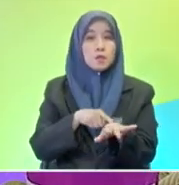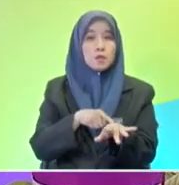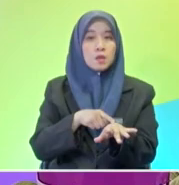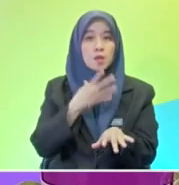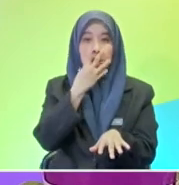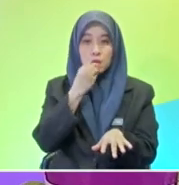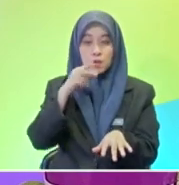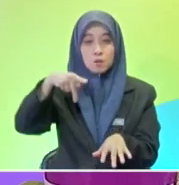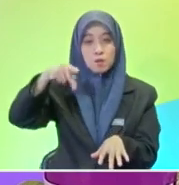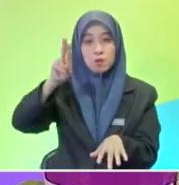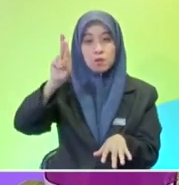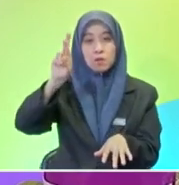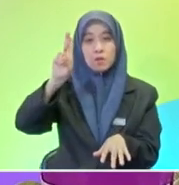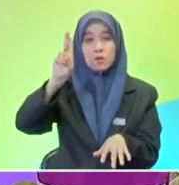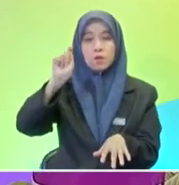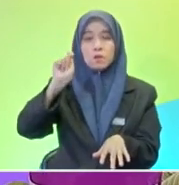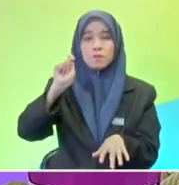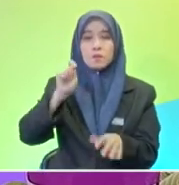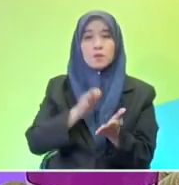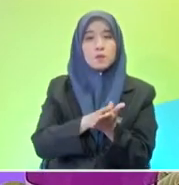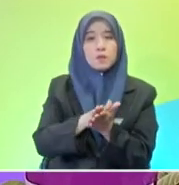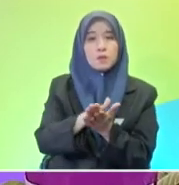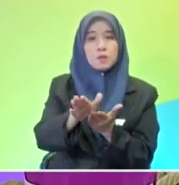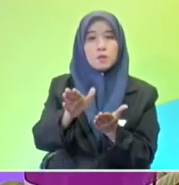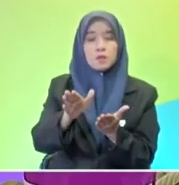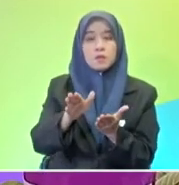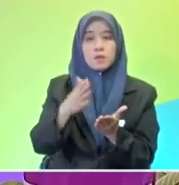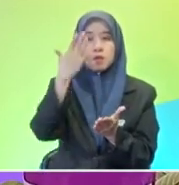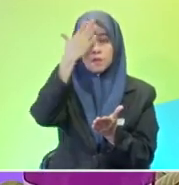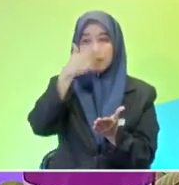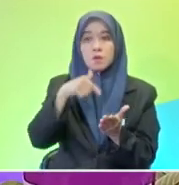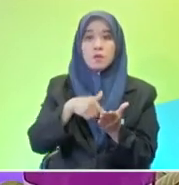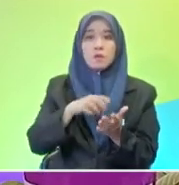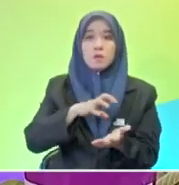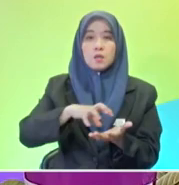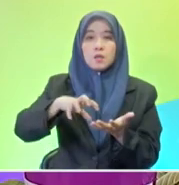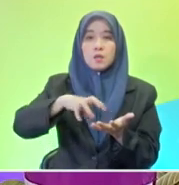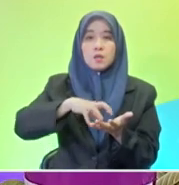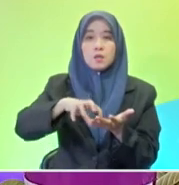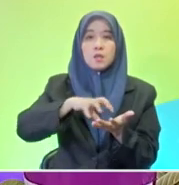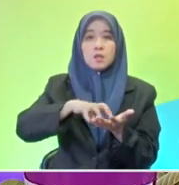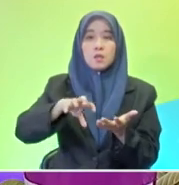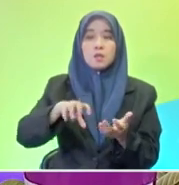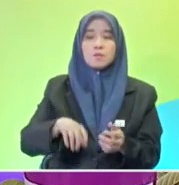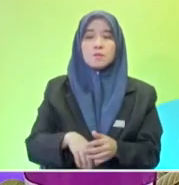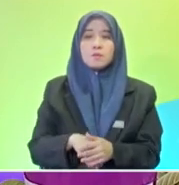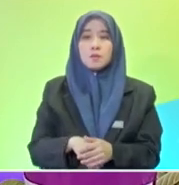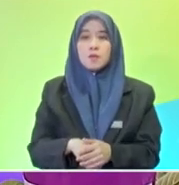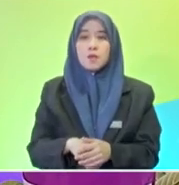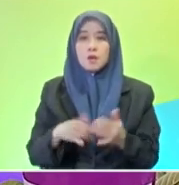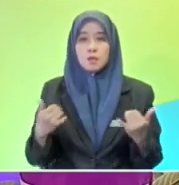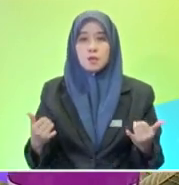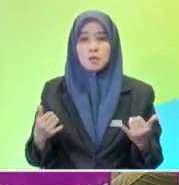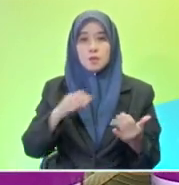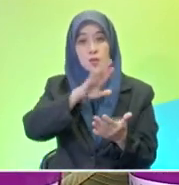licin sikit Duri licin permukaan dia yang ni lebih kasar kasar ha Kris Ciku dah perkenalkan